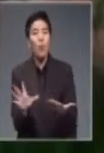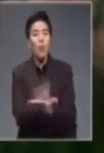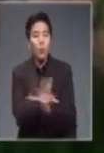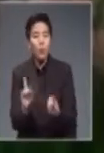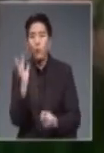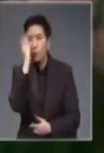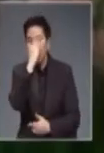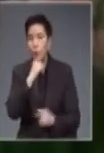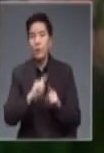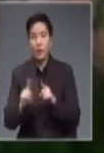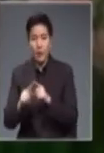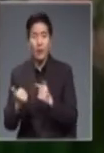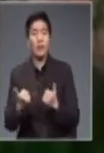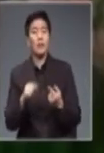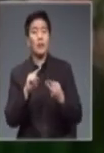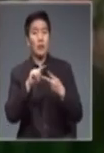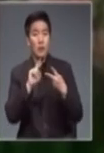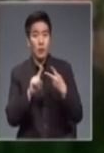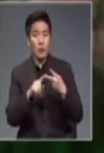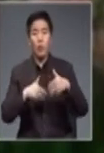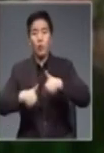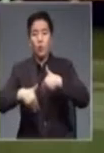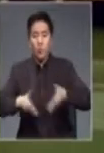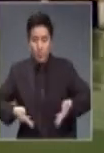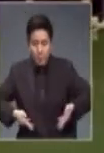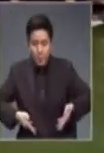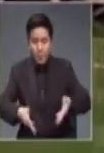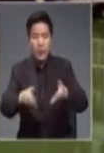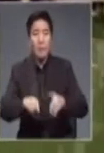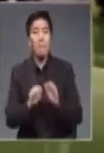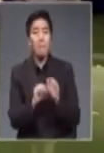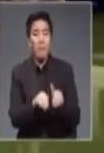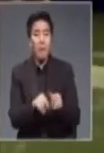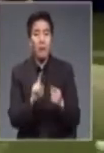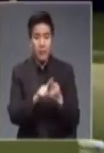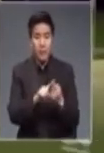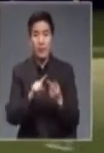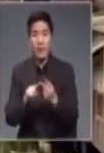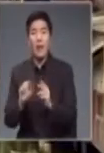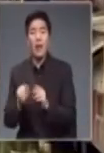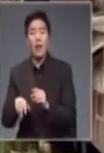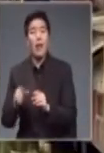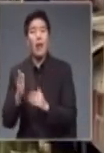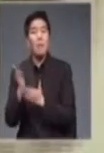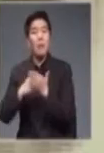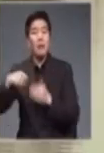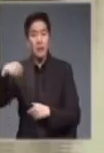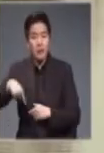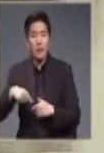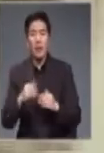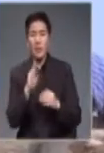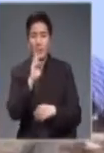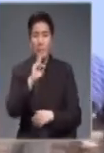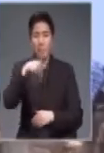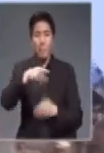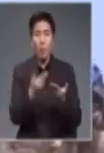ไม่มีการสร้างนวัตกรรมใหม่ๆมากนักนะครับเพื่อเพิ่มมูลค่าสินค้าตั้งแต่ต้นทางการผลิตในภาคเกษตรกรรมเองก็มีนโยบายบางอย่